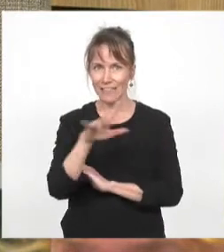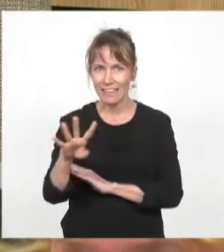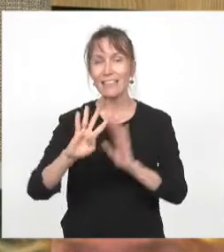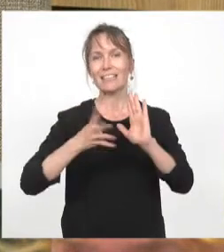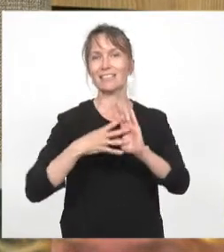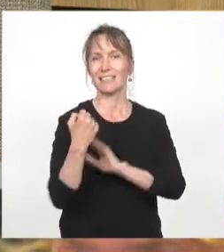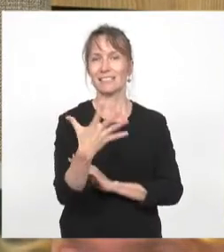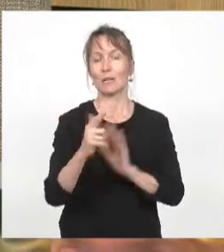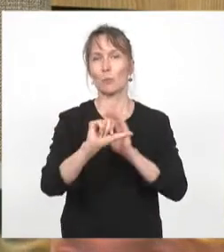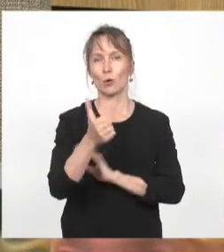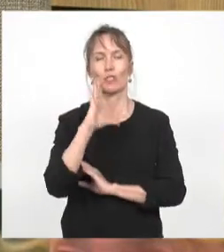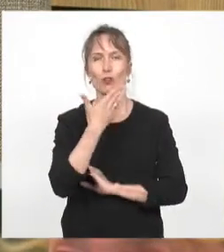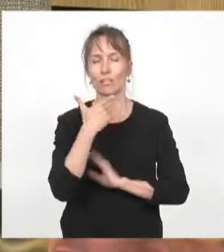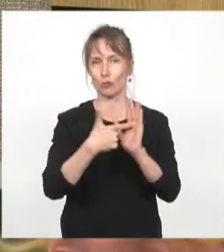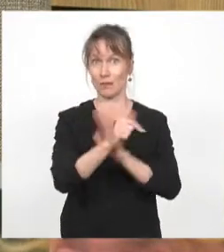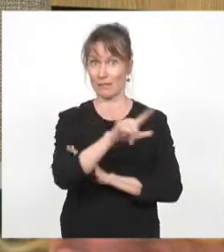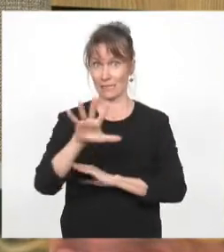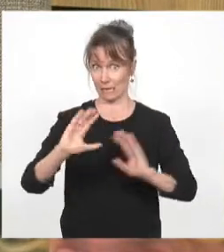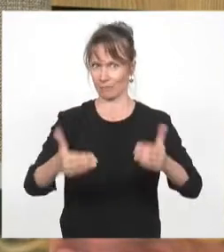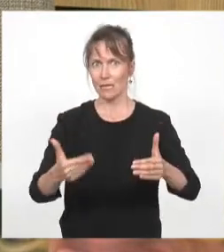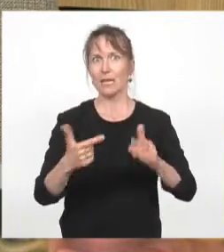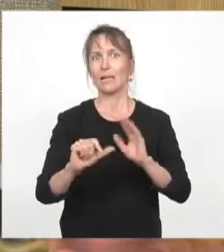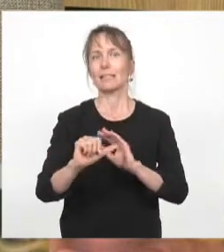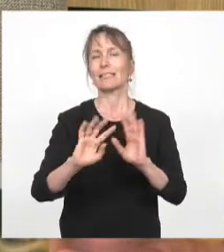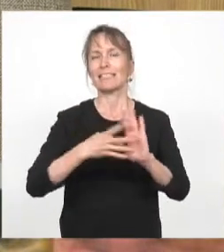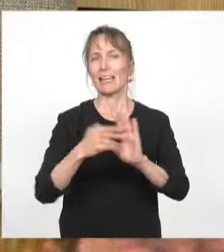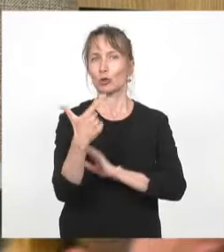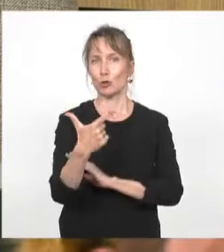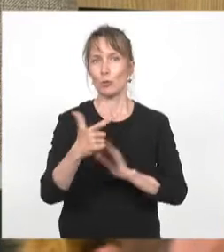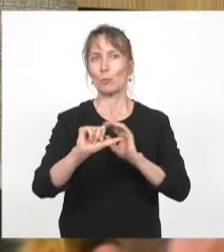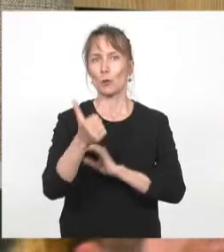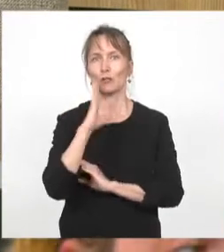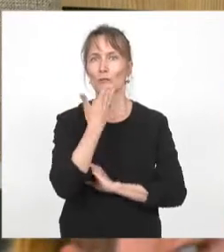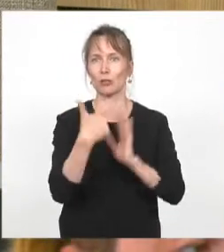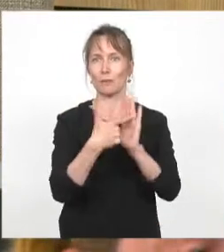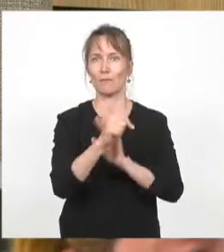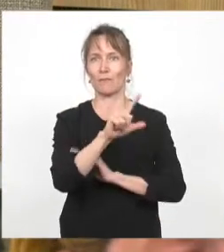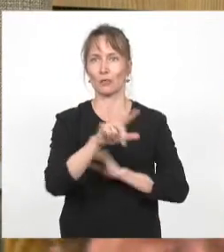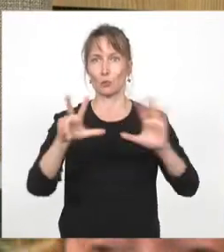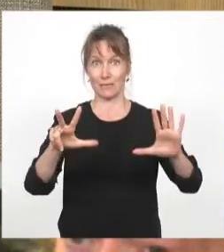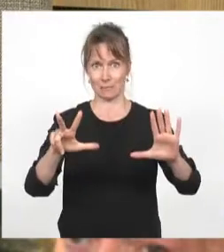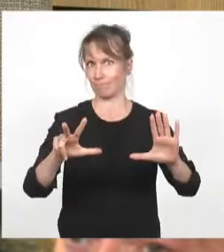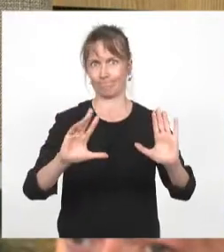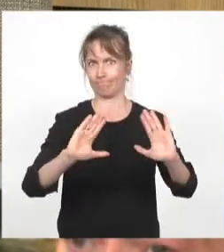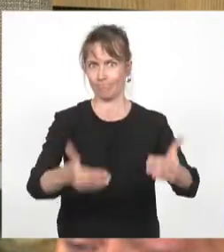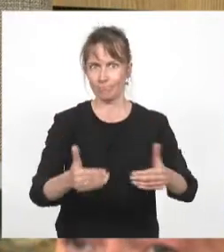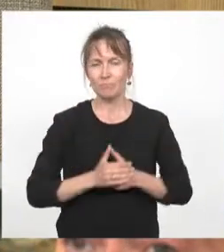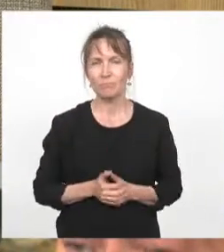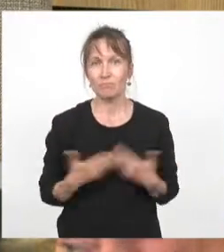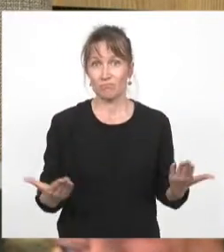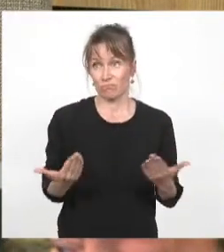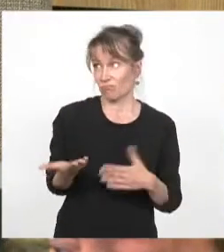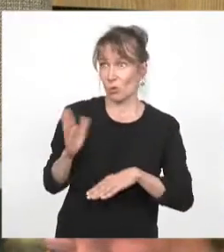2025 et les véhicules critères 2 au 1er janvier 2028. Vous refusez de faire de même, espérant que l'État ne rehaussera pas les exigences